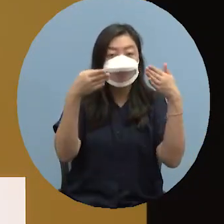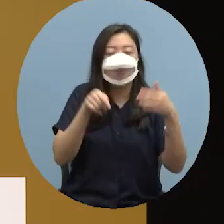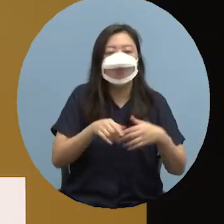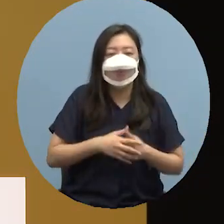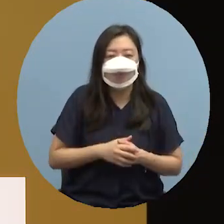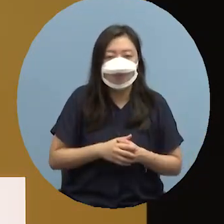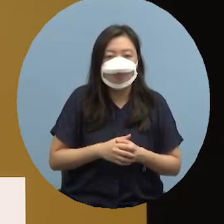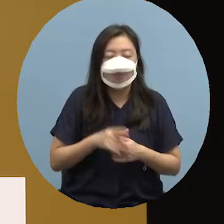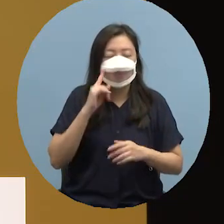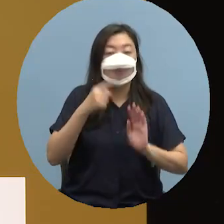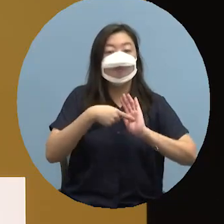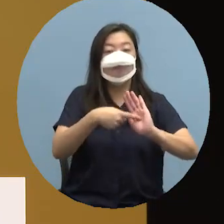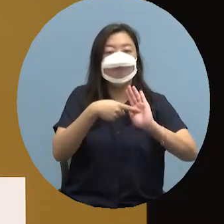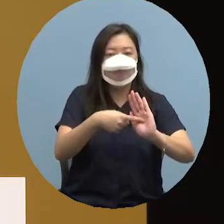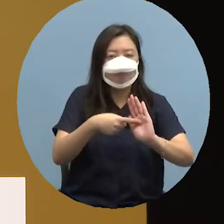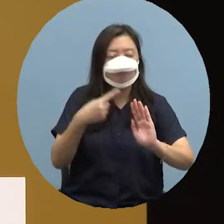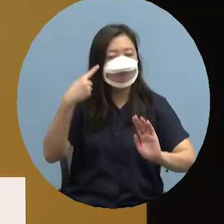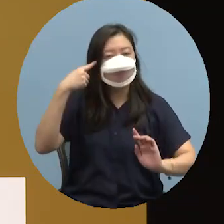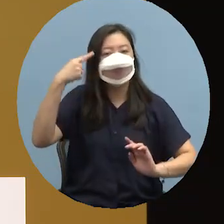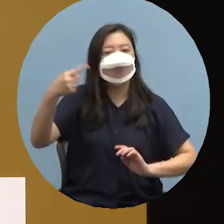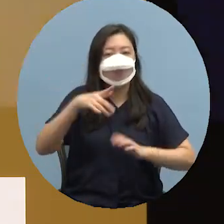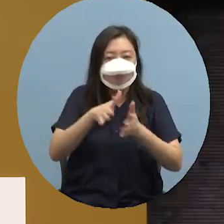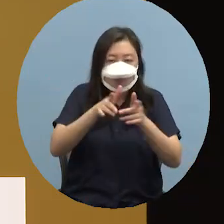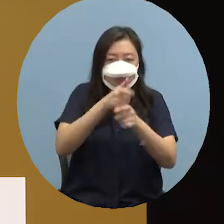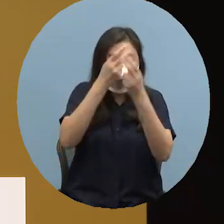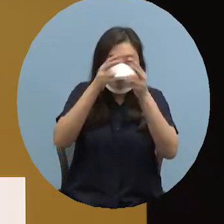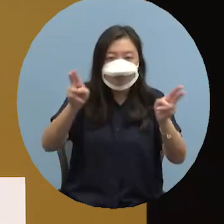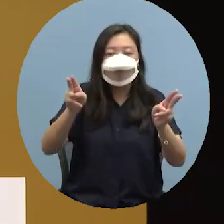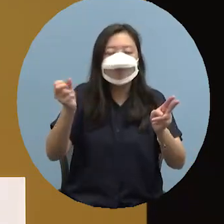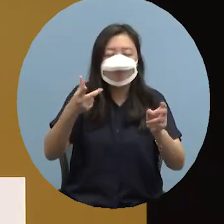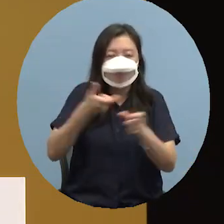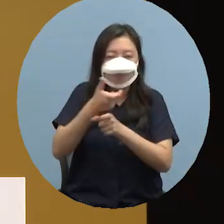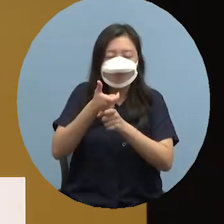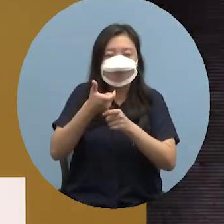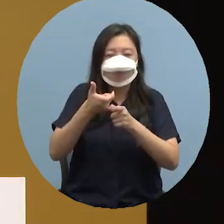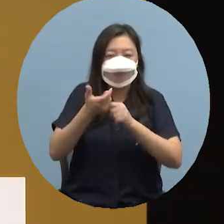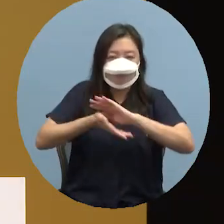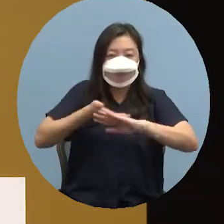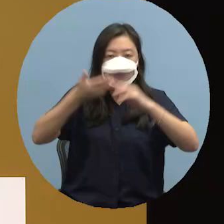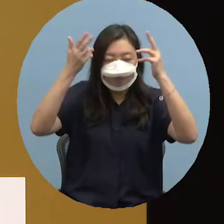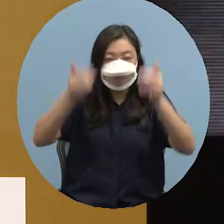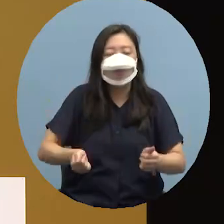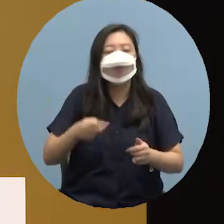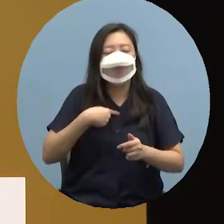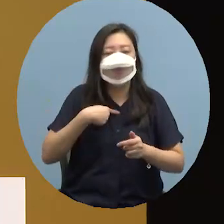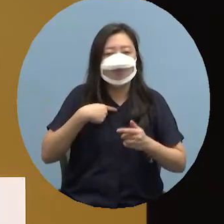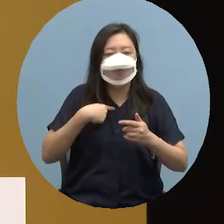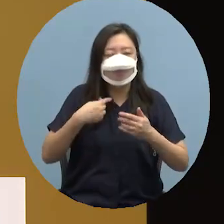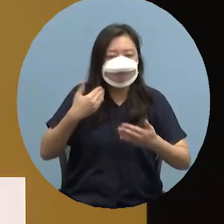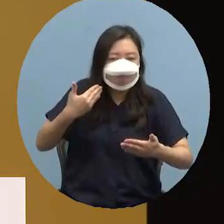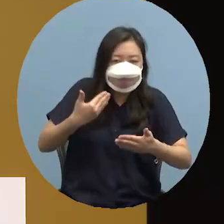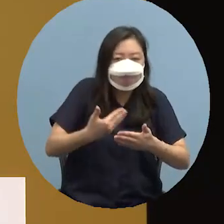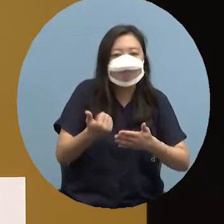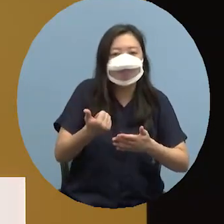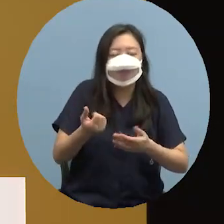實體項目，讓我們朝著商貿開放和經濟復常再走近一步，同時